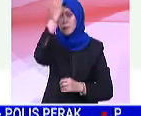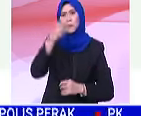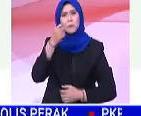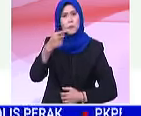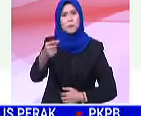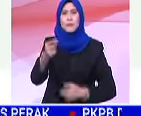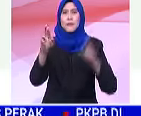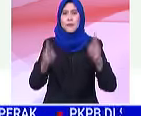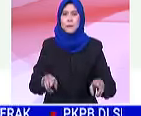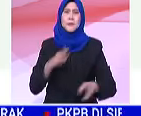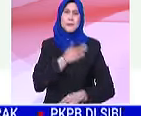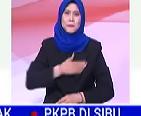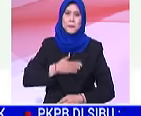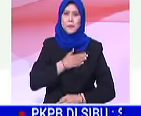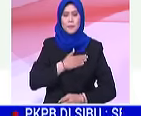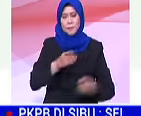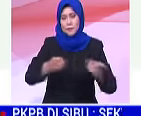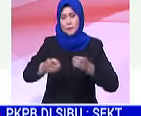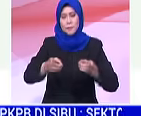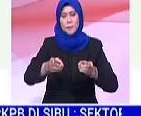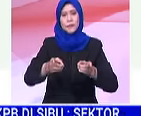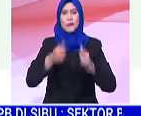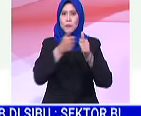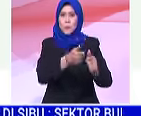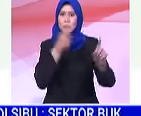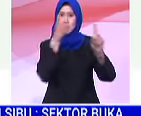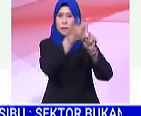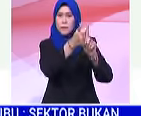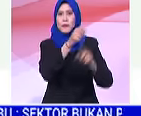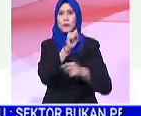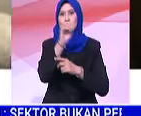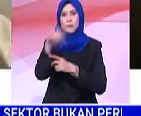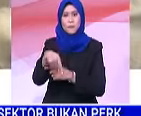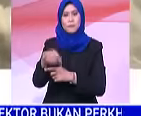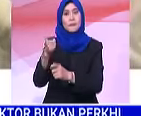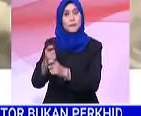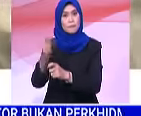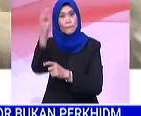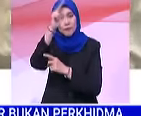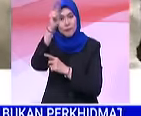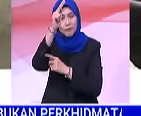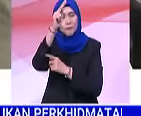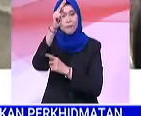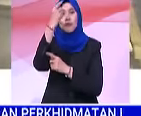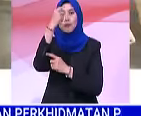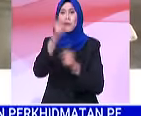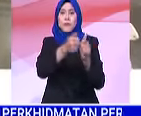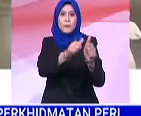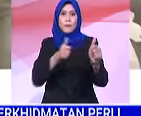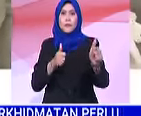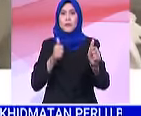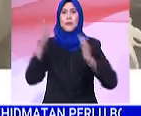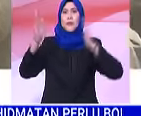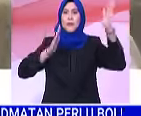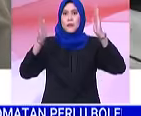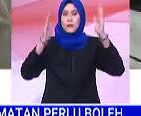agar rakyat supaya sentiasa berdisiplin dalam mematuhi arahan serta SOP yang ditetapkan kerajaan bagi mengelakkan negara